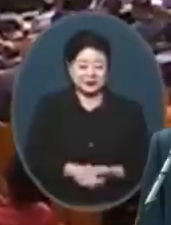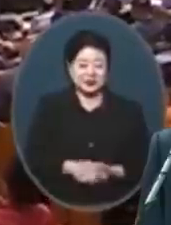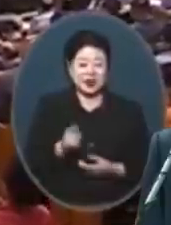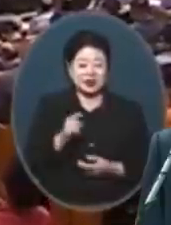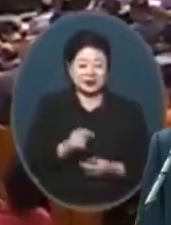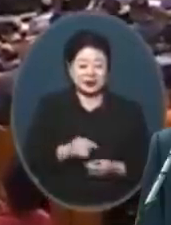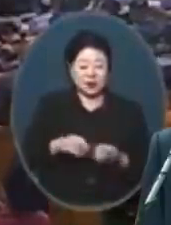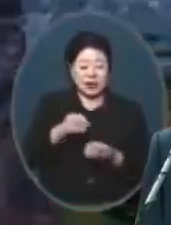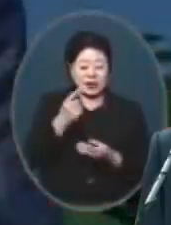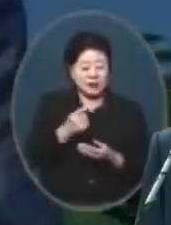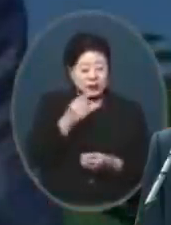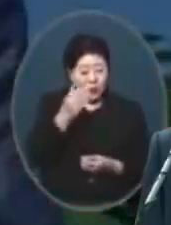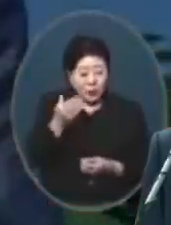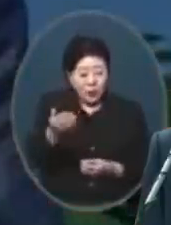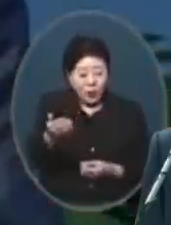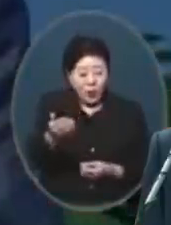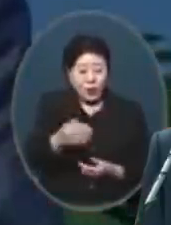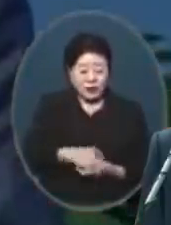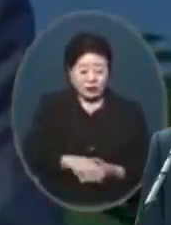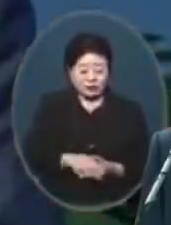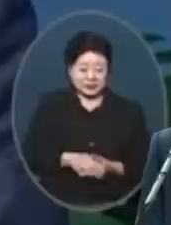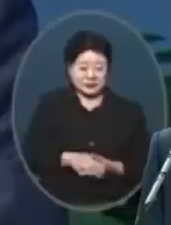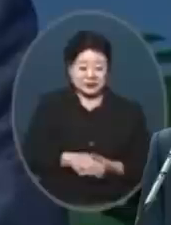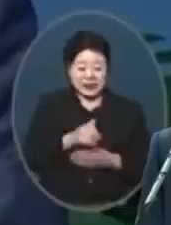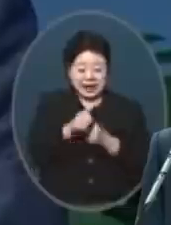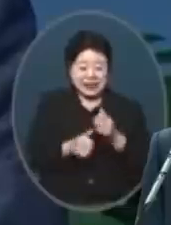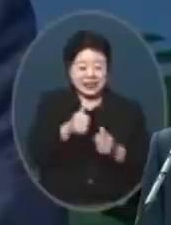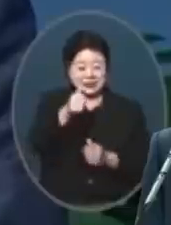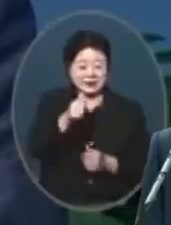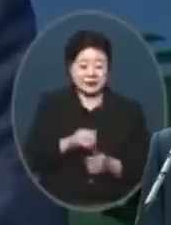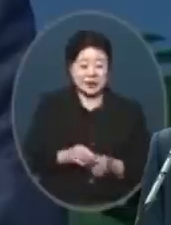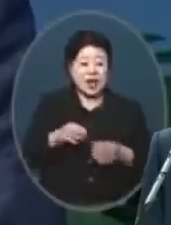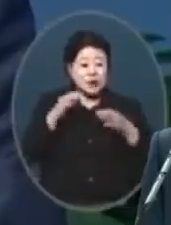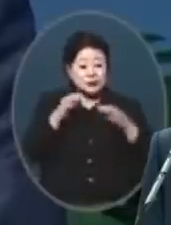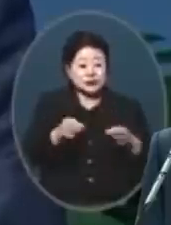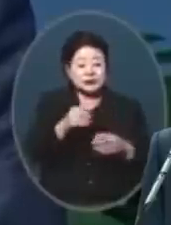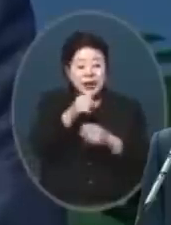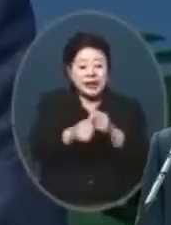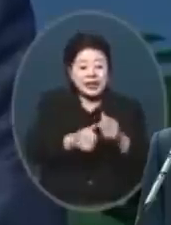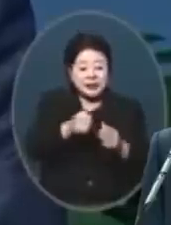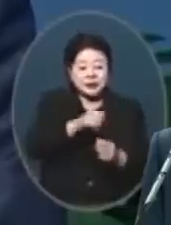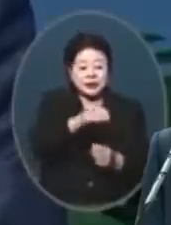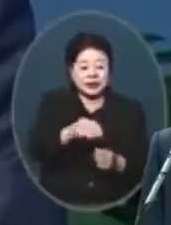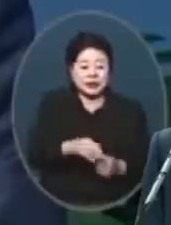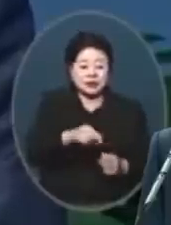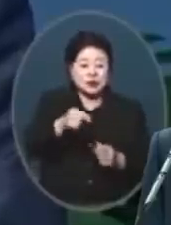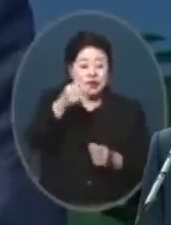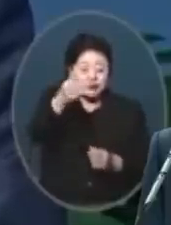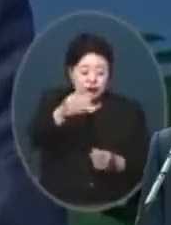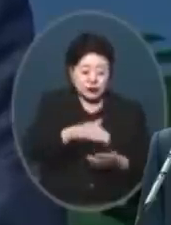어떤 환난이 다가와도 우리가 하나님께 부르시려면 하나님이 우리를 건지시고